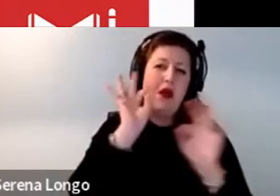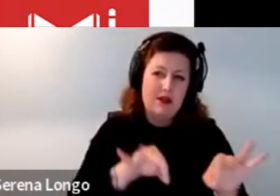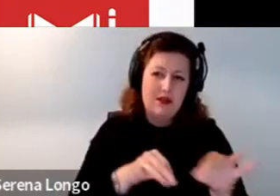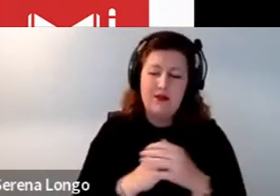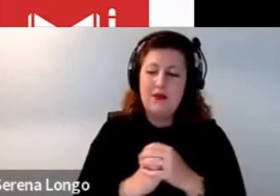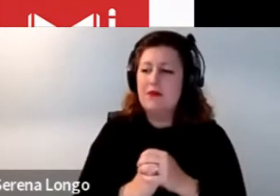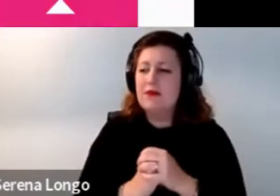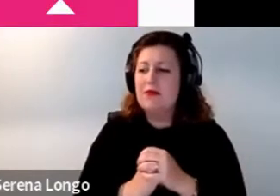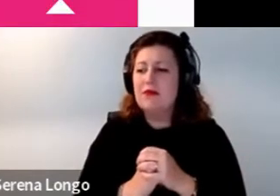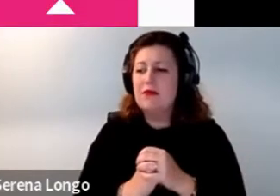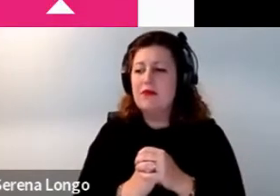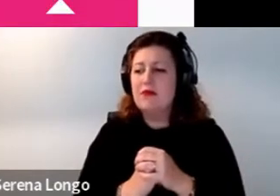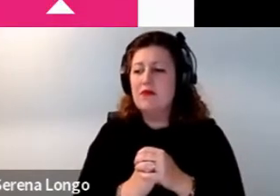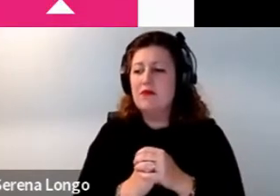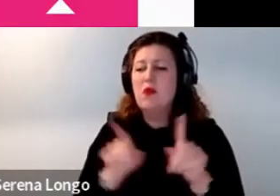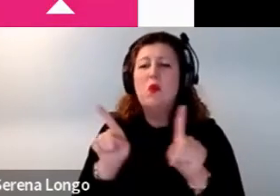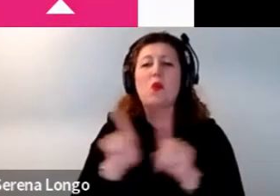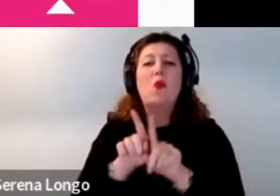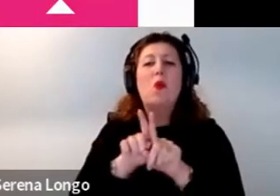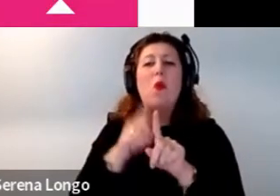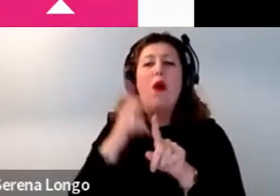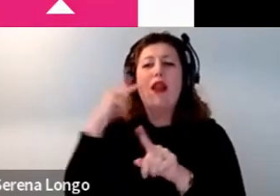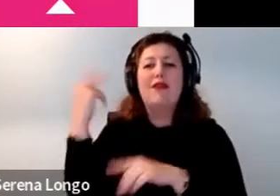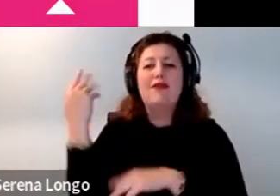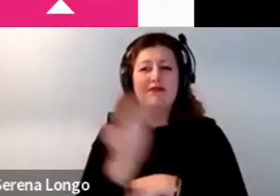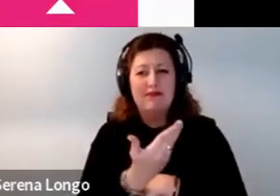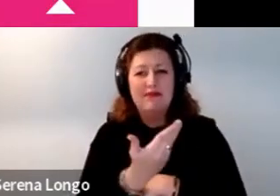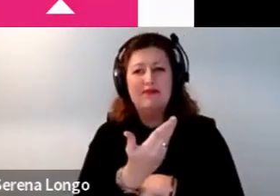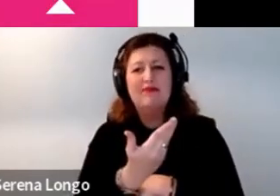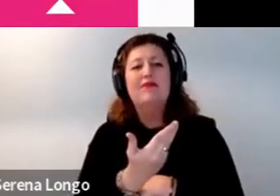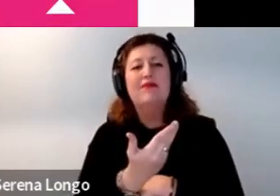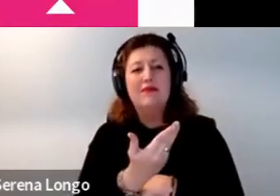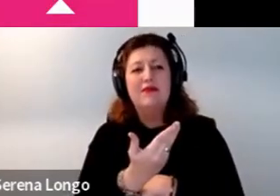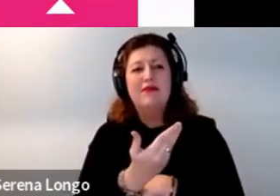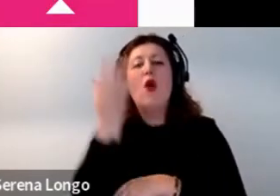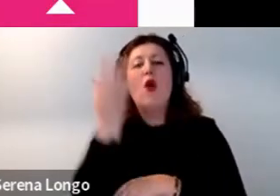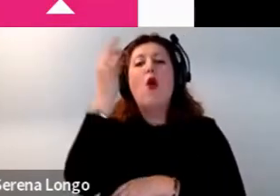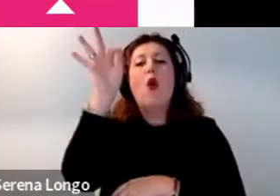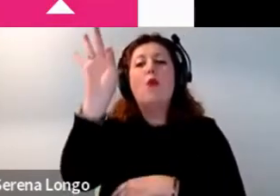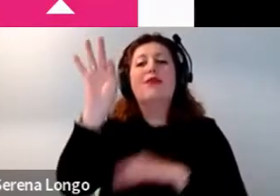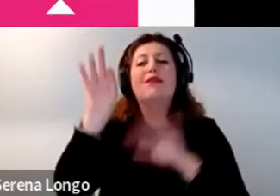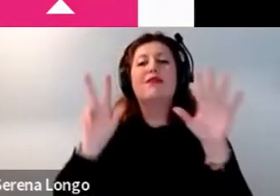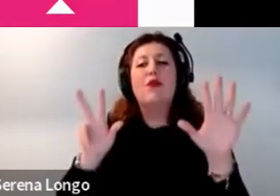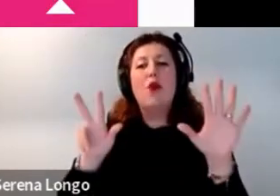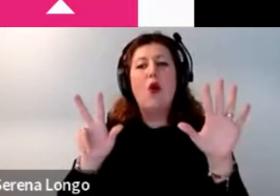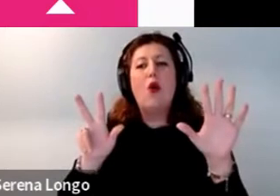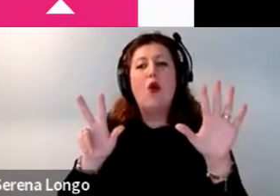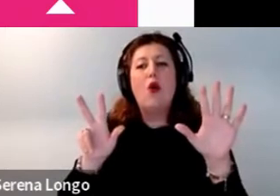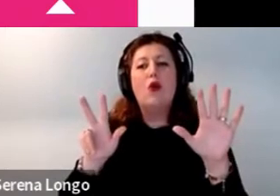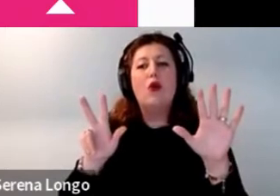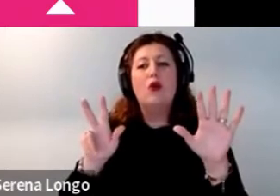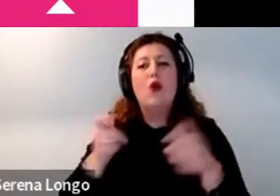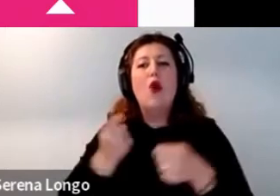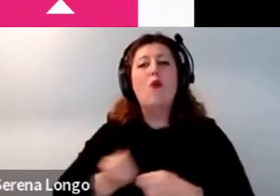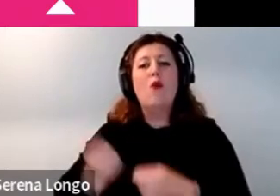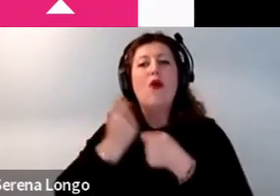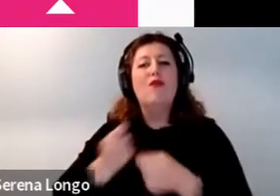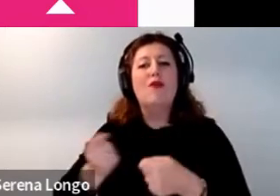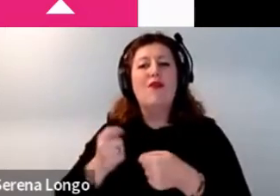nella immagine successiva, l'obiettivo 8, promuovere una crescita economica